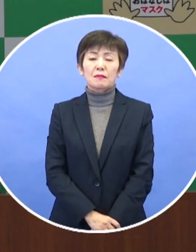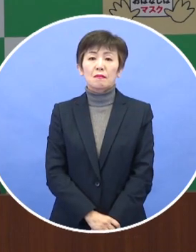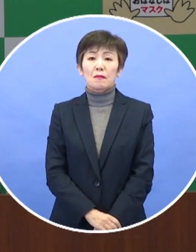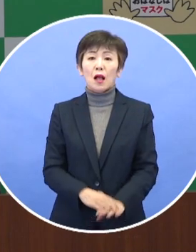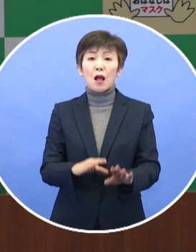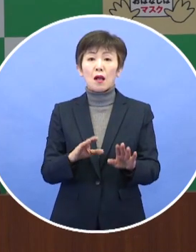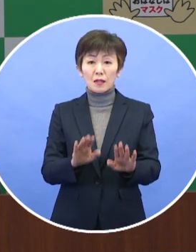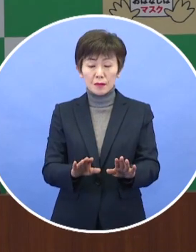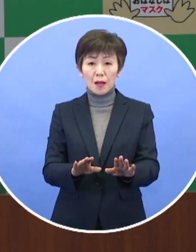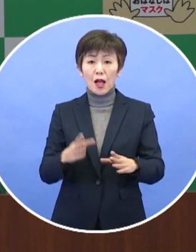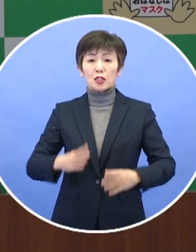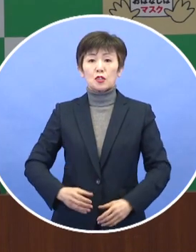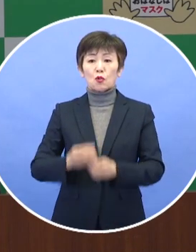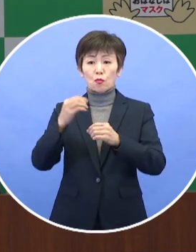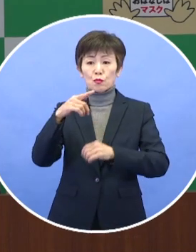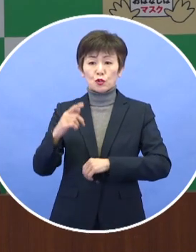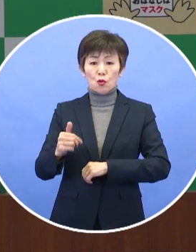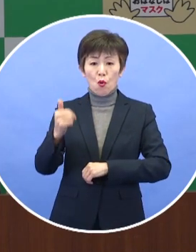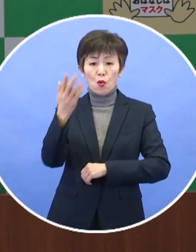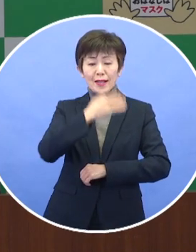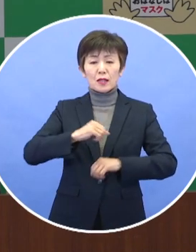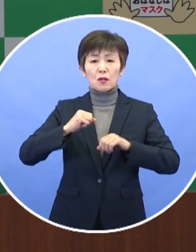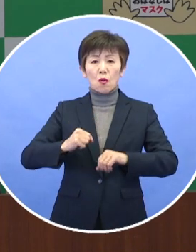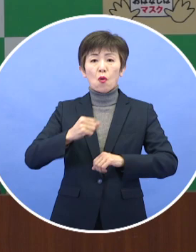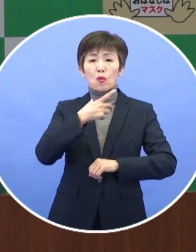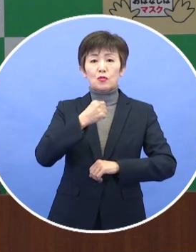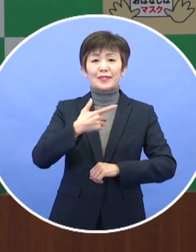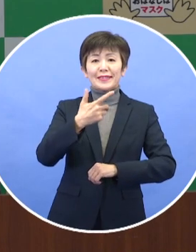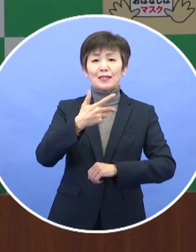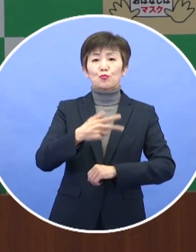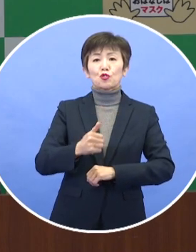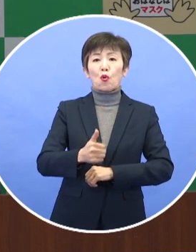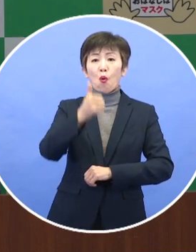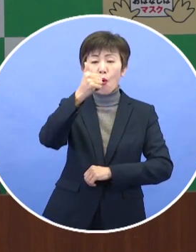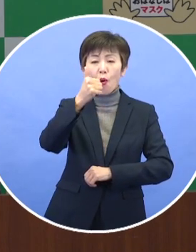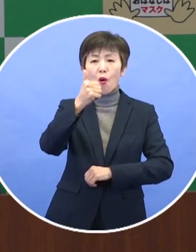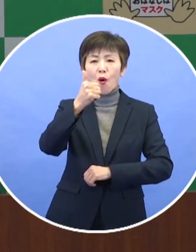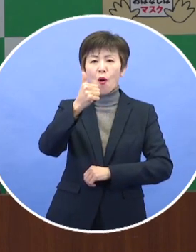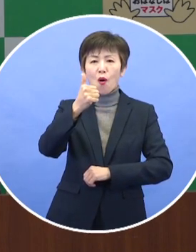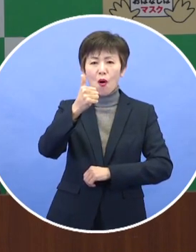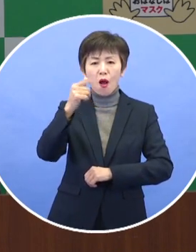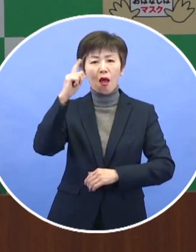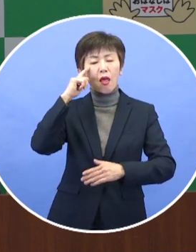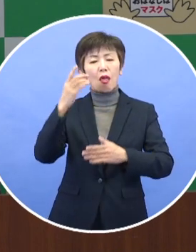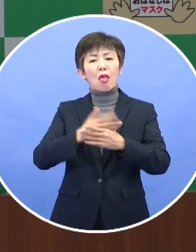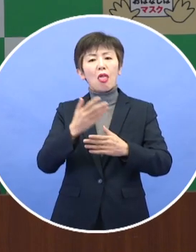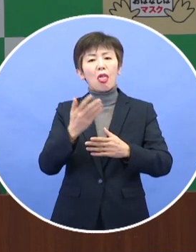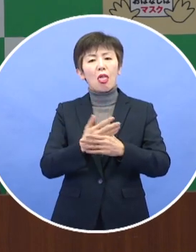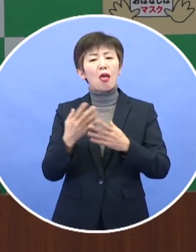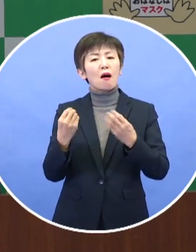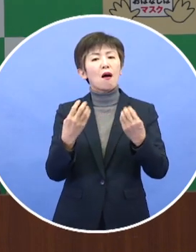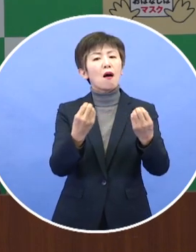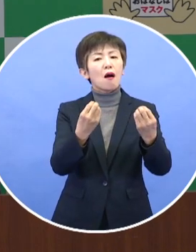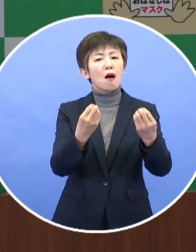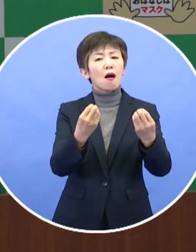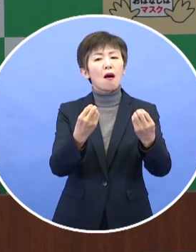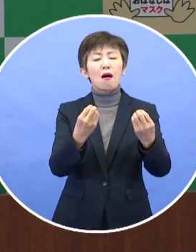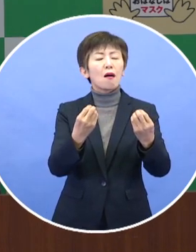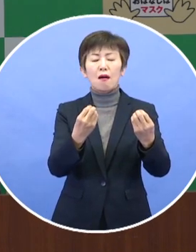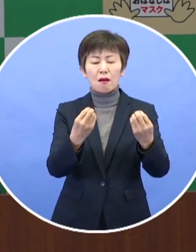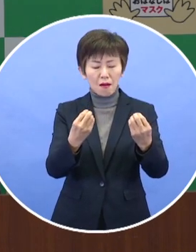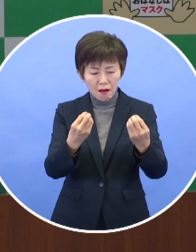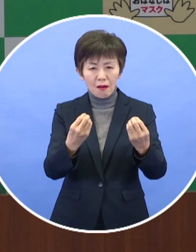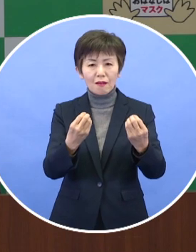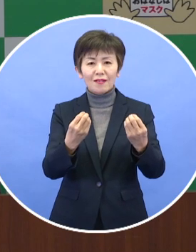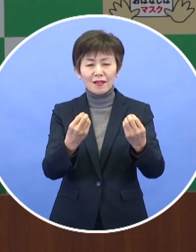に言いますと、総務部長、健康福祉部長、よく安藤部長とか言われますけれども、LINE の部長ですね、この LINE の部長に初